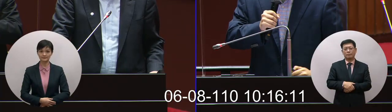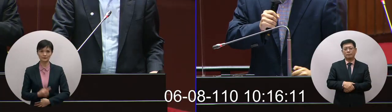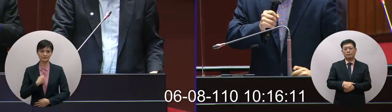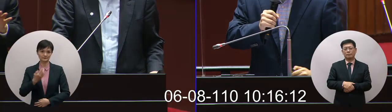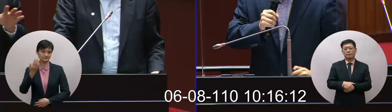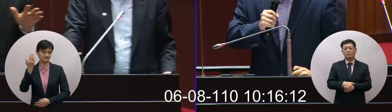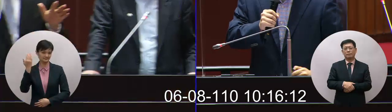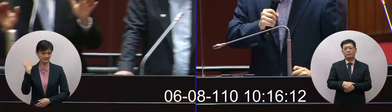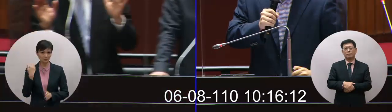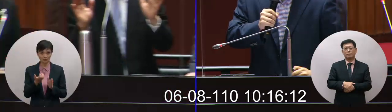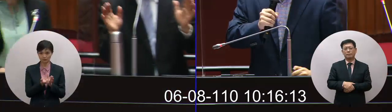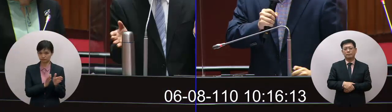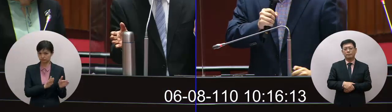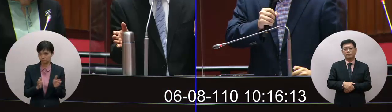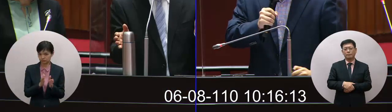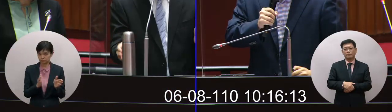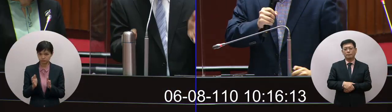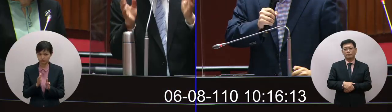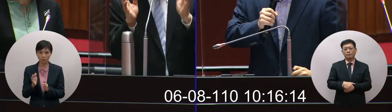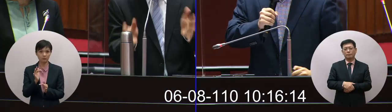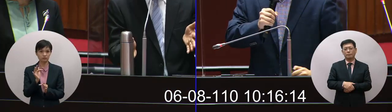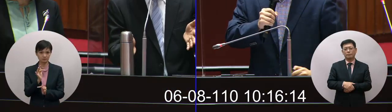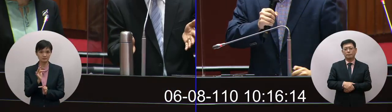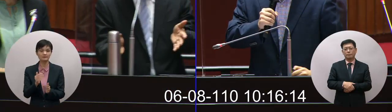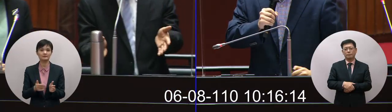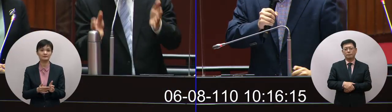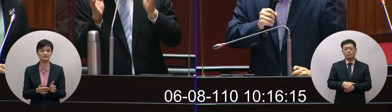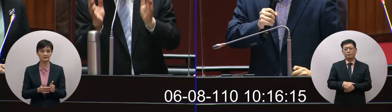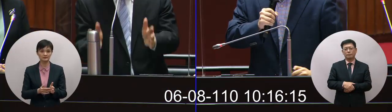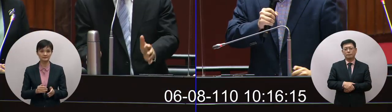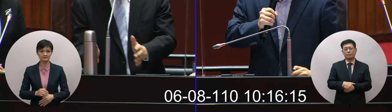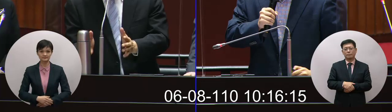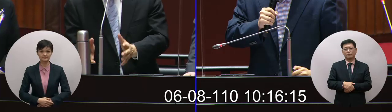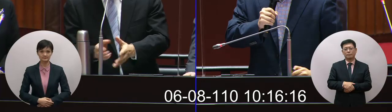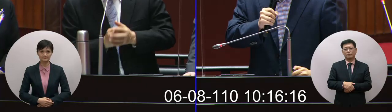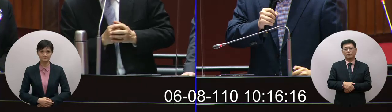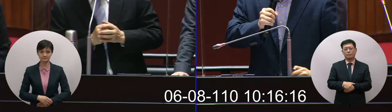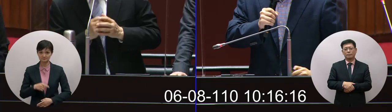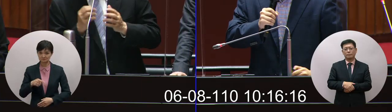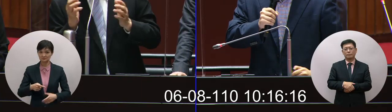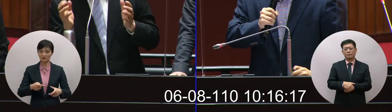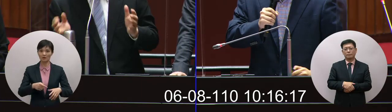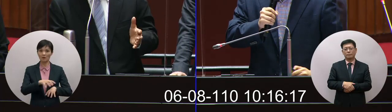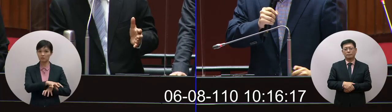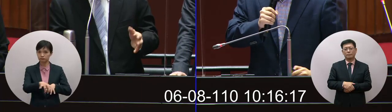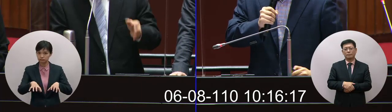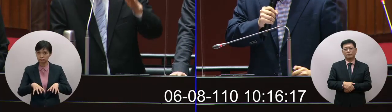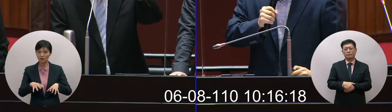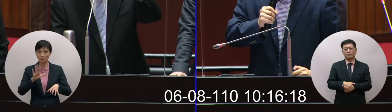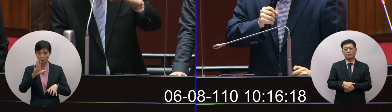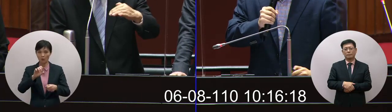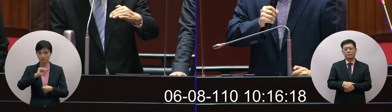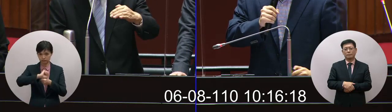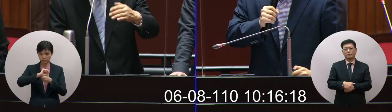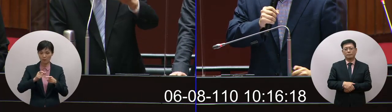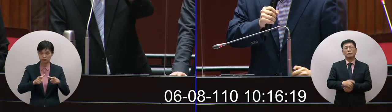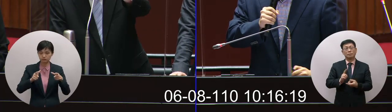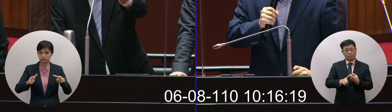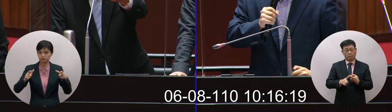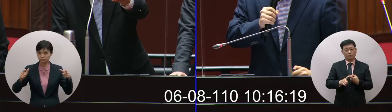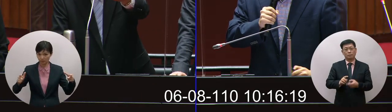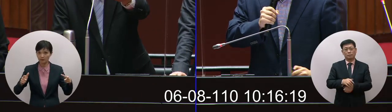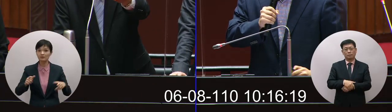准备相关这些设施，甲空间，啊，这空间佫一直在扩增。啊，加上咱